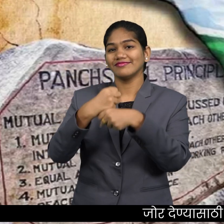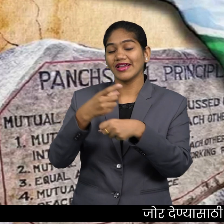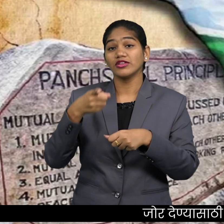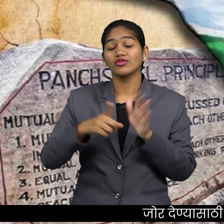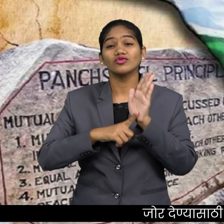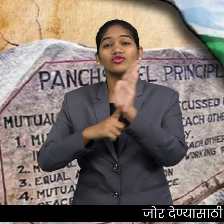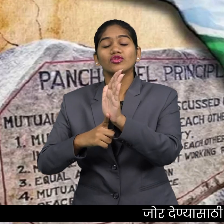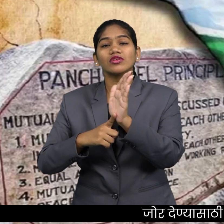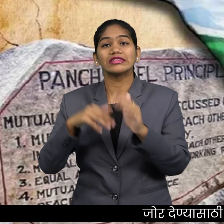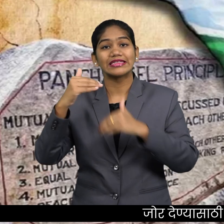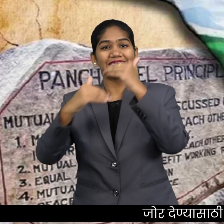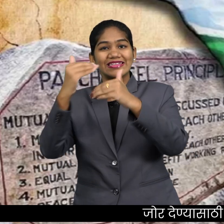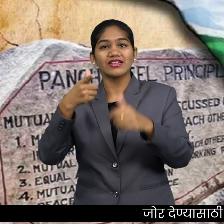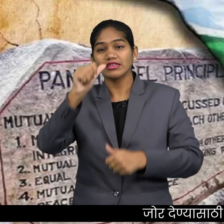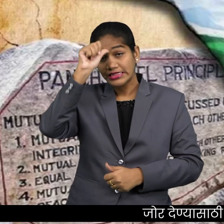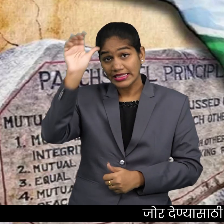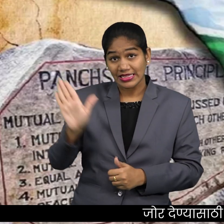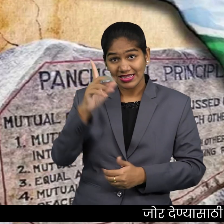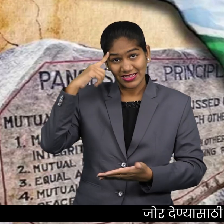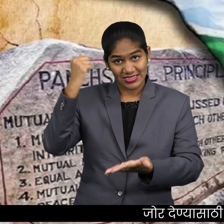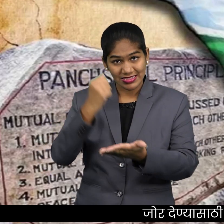जोर देण्यासाठी पंचशील तत्त्वे तयार केली.